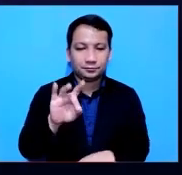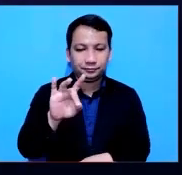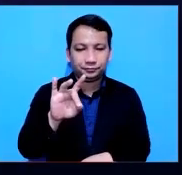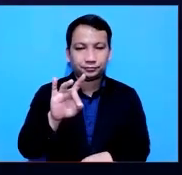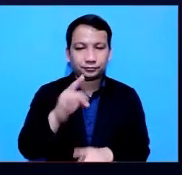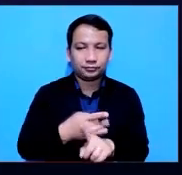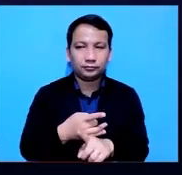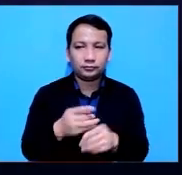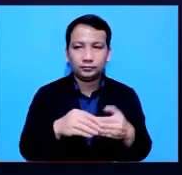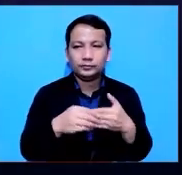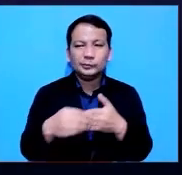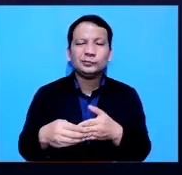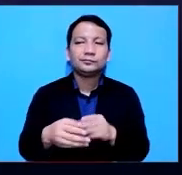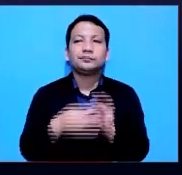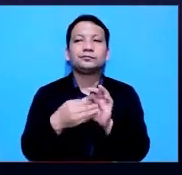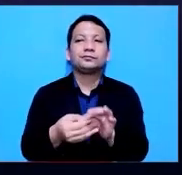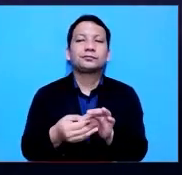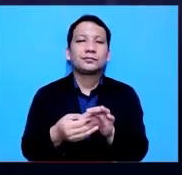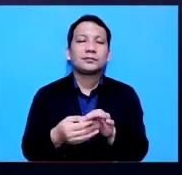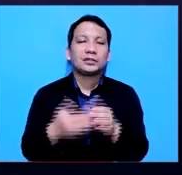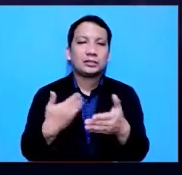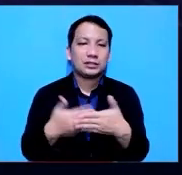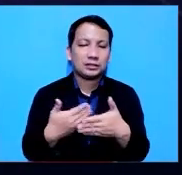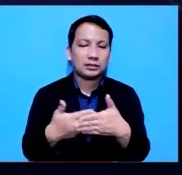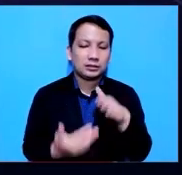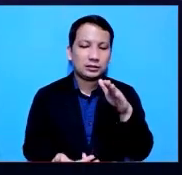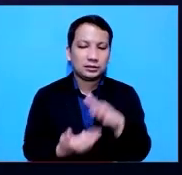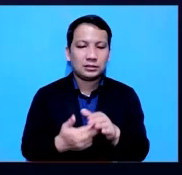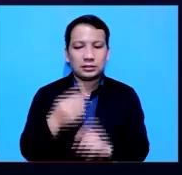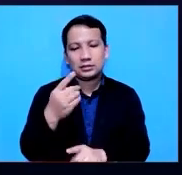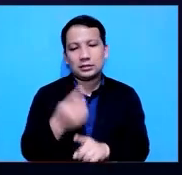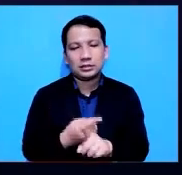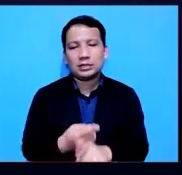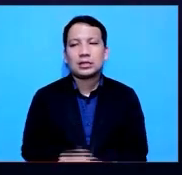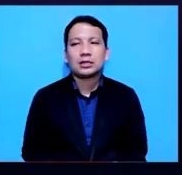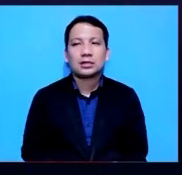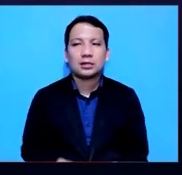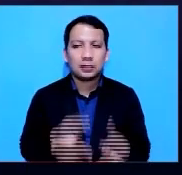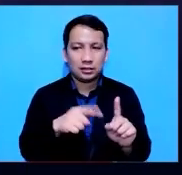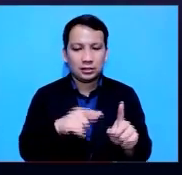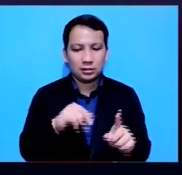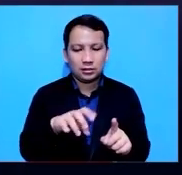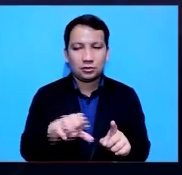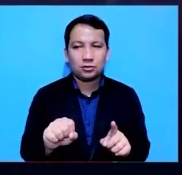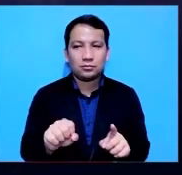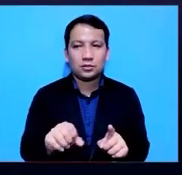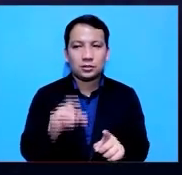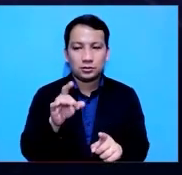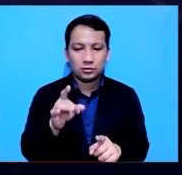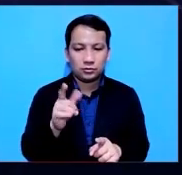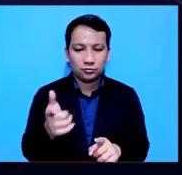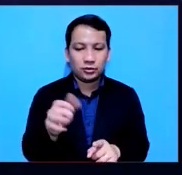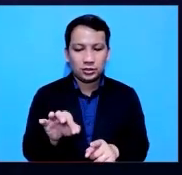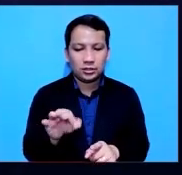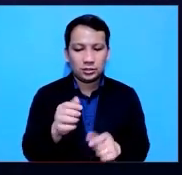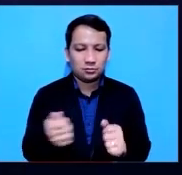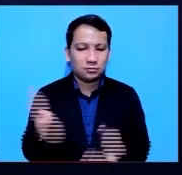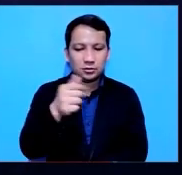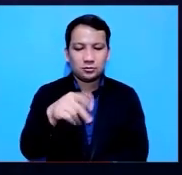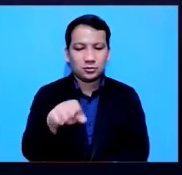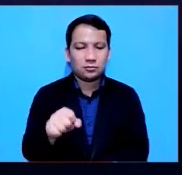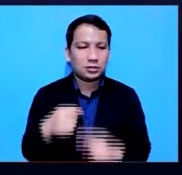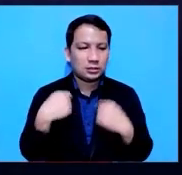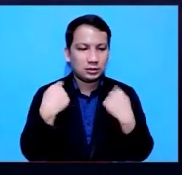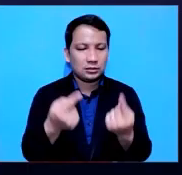PNP dahil nakatakda na siyang magretiro sa Disyembre. Si Acorda na ang 29th na PNP chief mula noong 1991